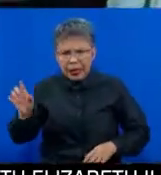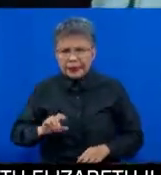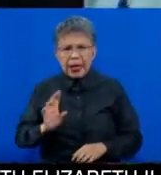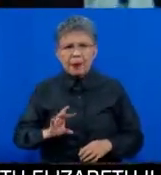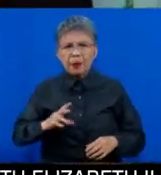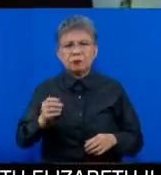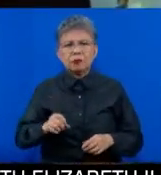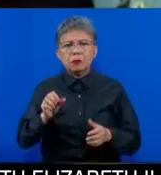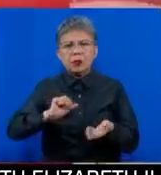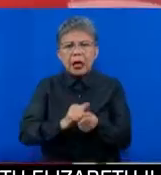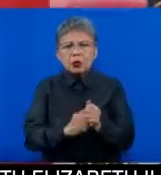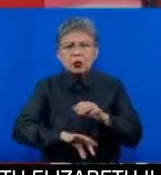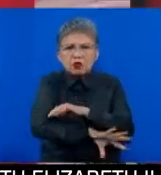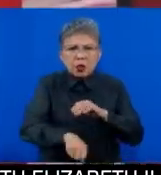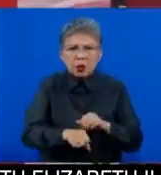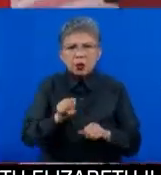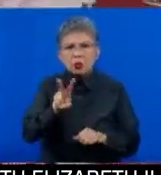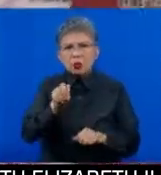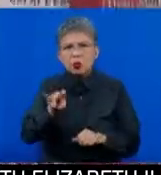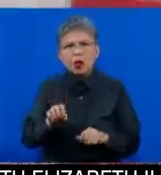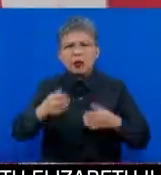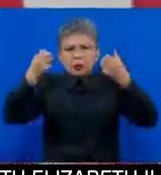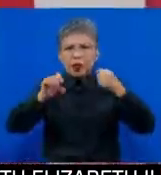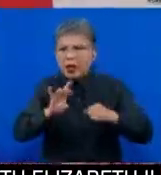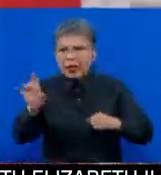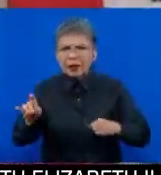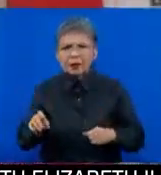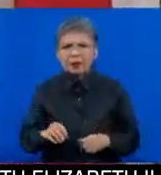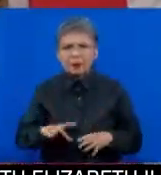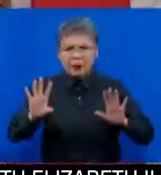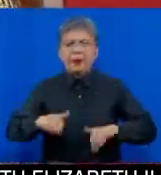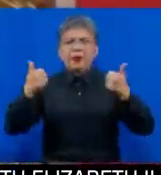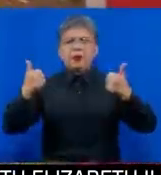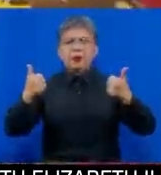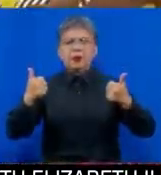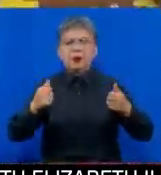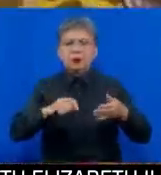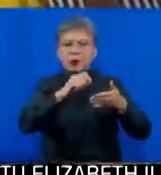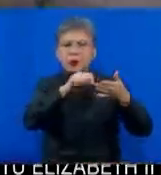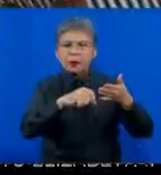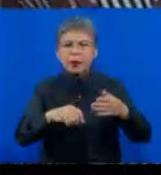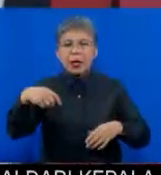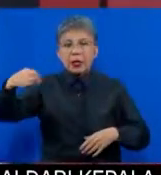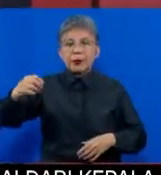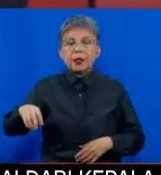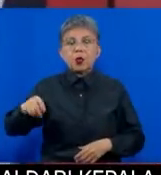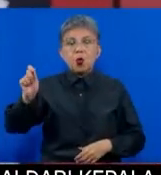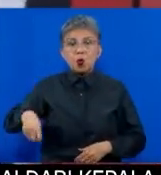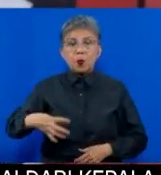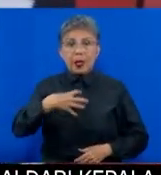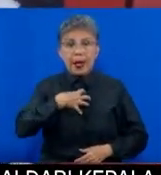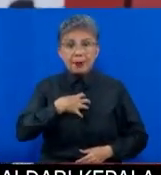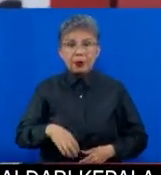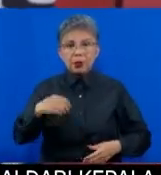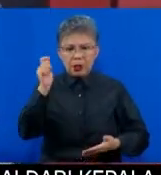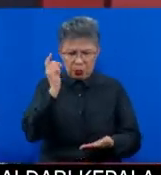bebas bersyarat. Masih ada 22 terpidana lain yang juga mendapatkannya. Kementerian Hukum dan HAM pun menyebut keputusan